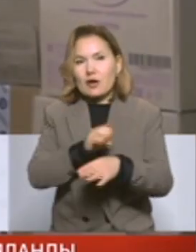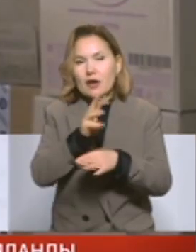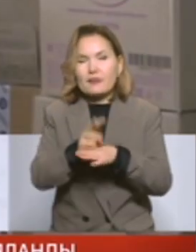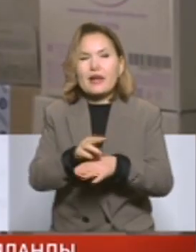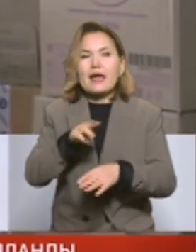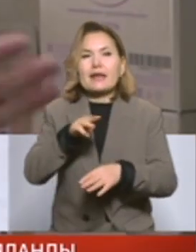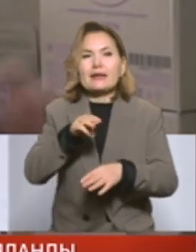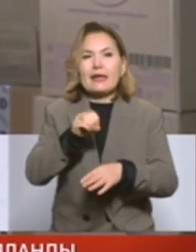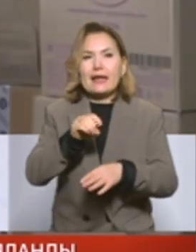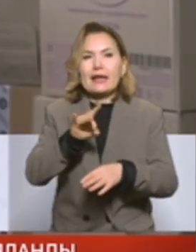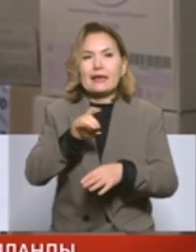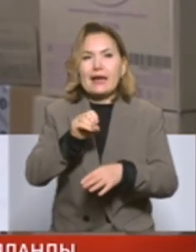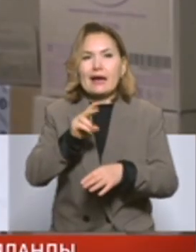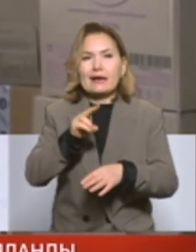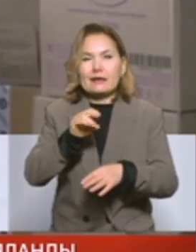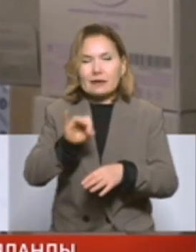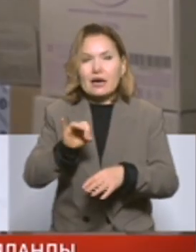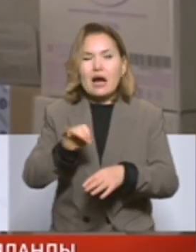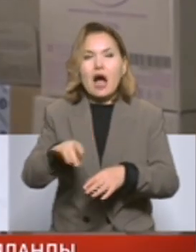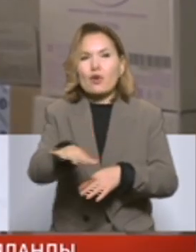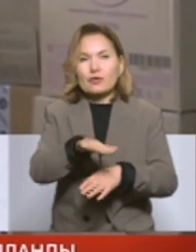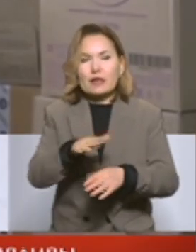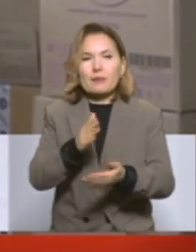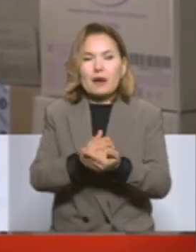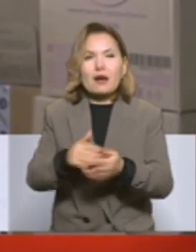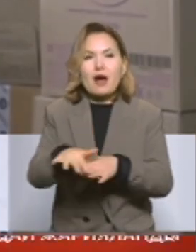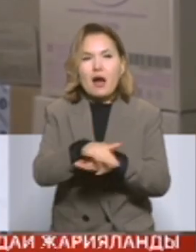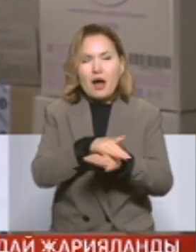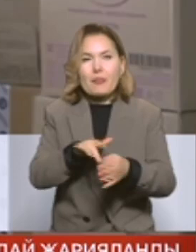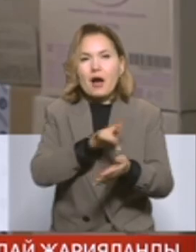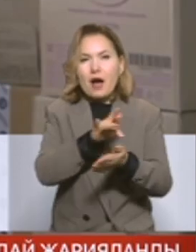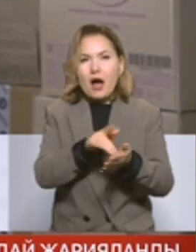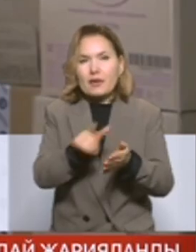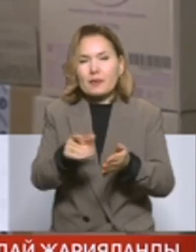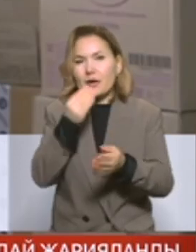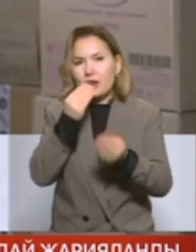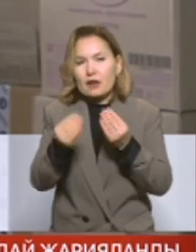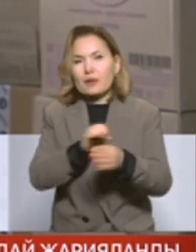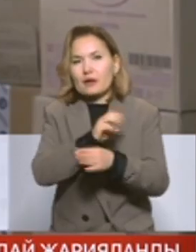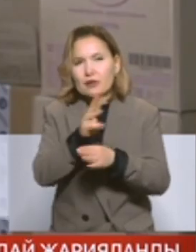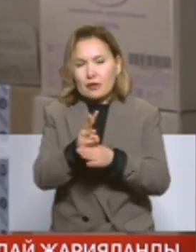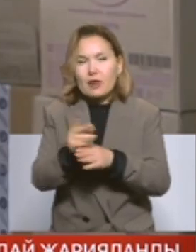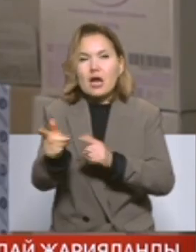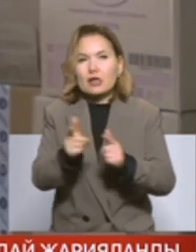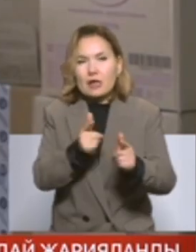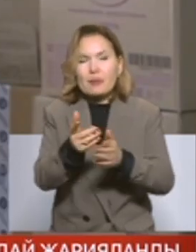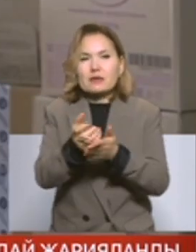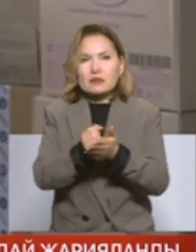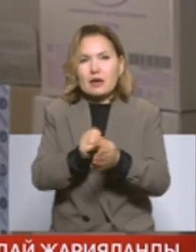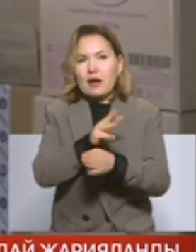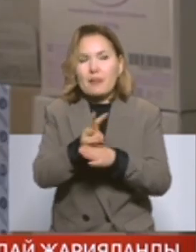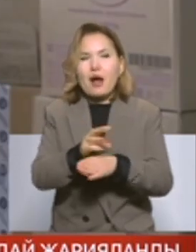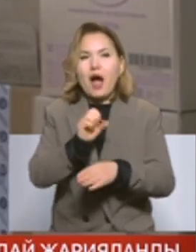ауданы бар, сосын жаңа қаланың өзінің тұрғындары бар, солардың бәрін қамтуға дайындық Аманат партиясында бар.